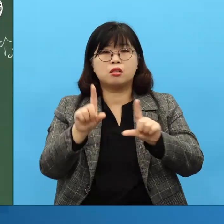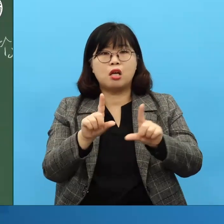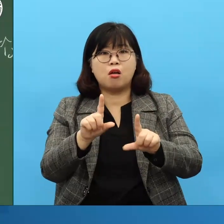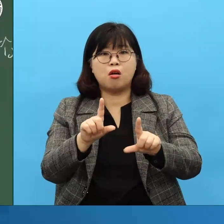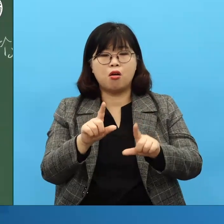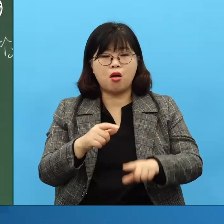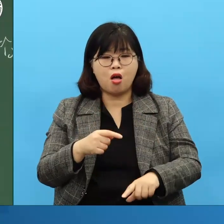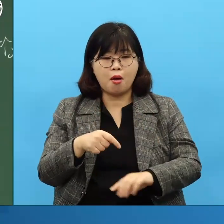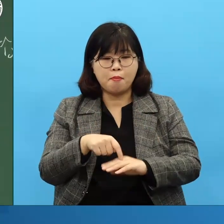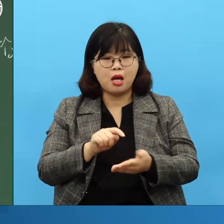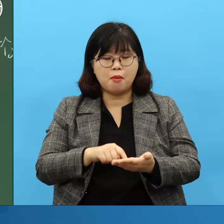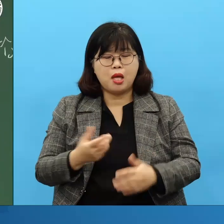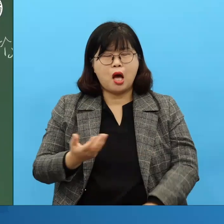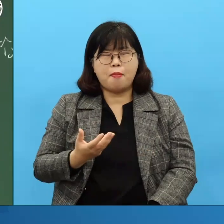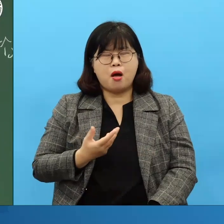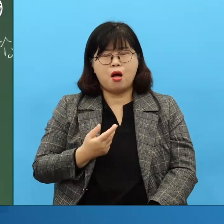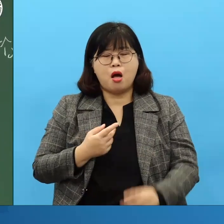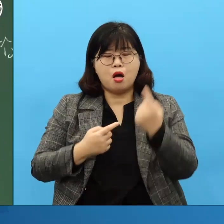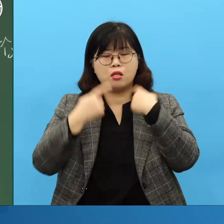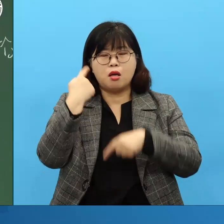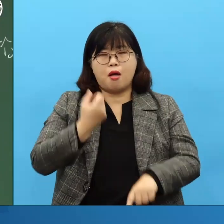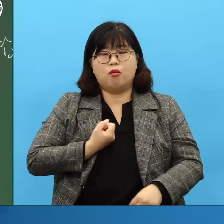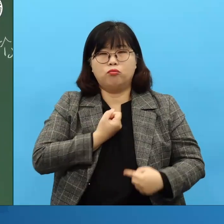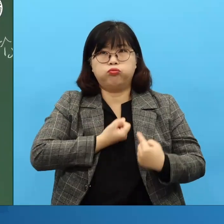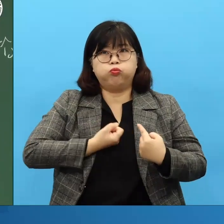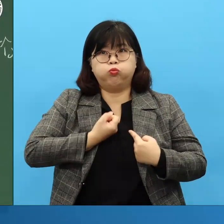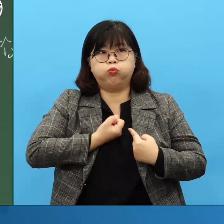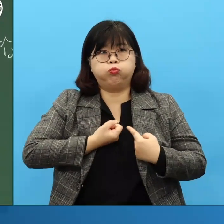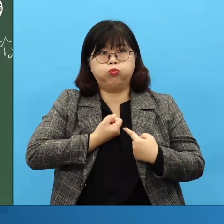이걸 못 뛰어넘어 얘가. But how strange is it that they were not